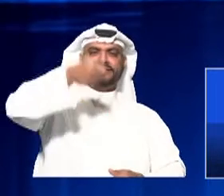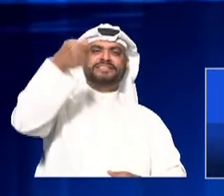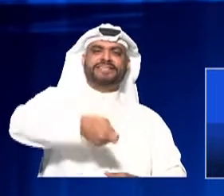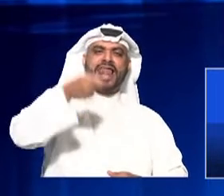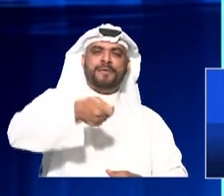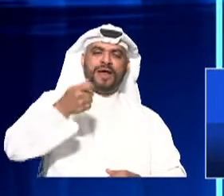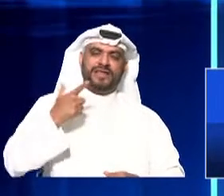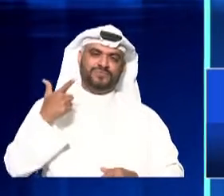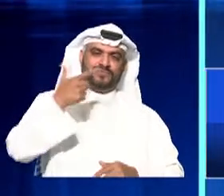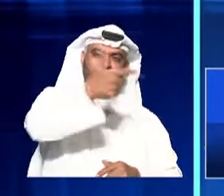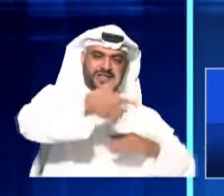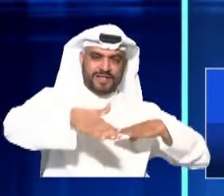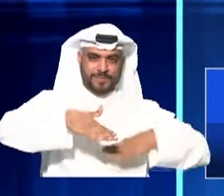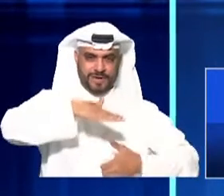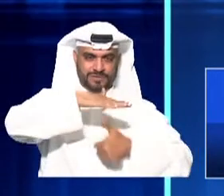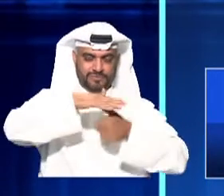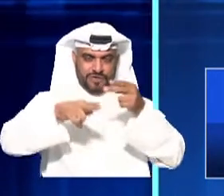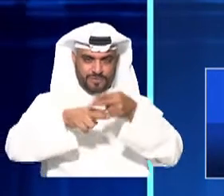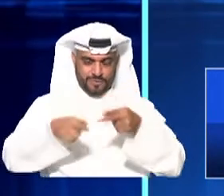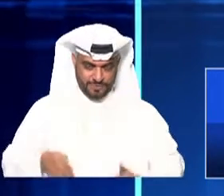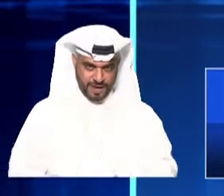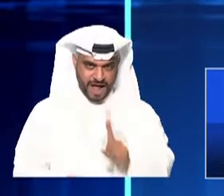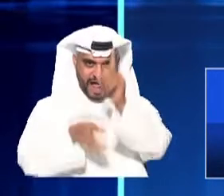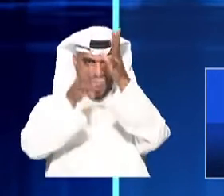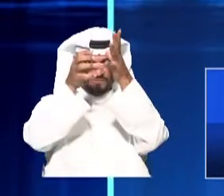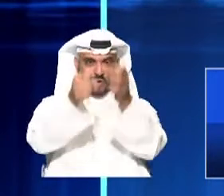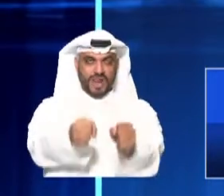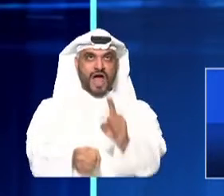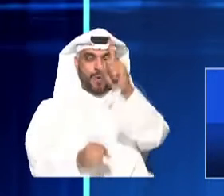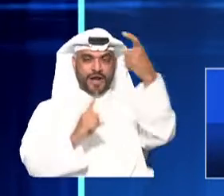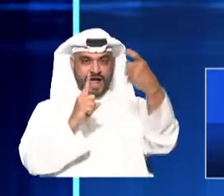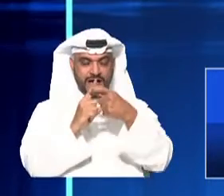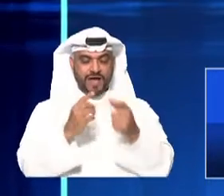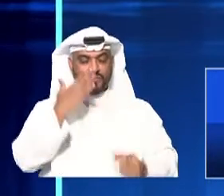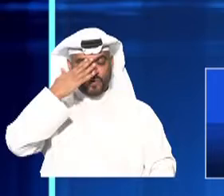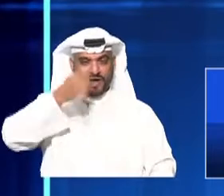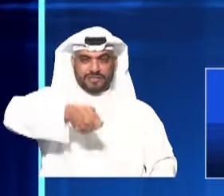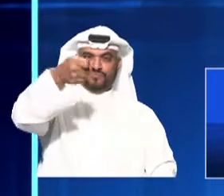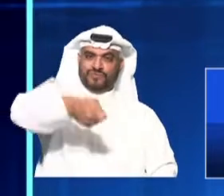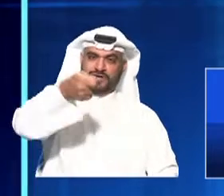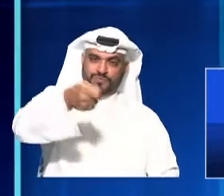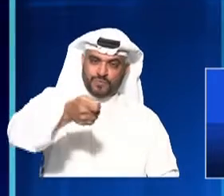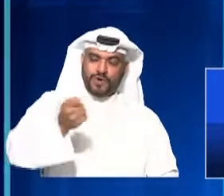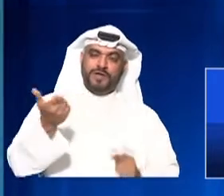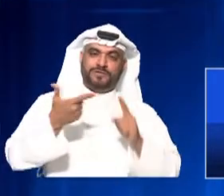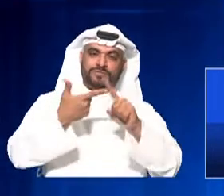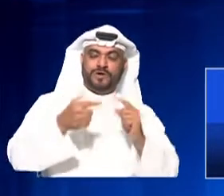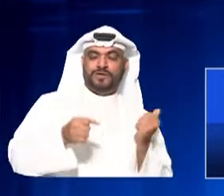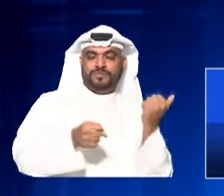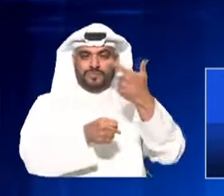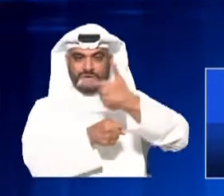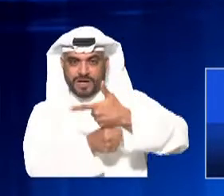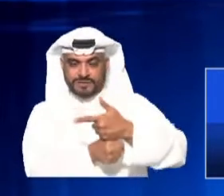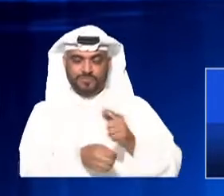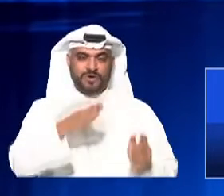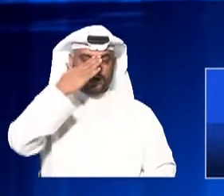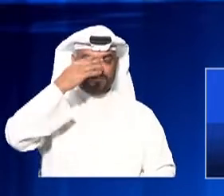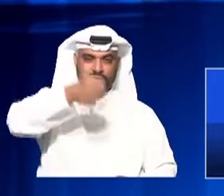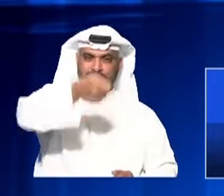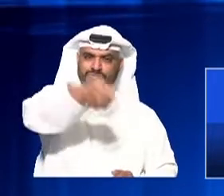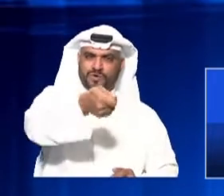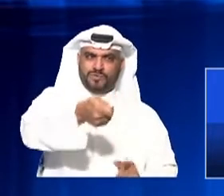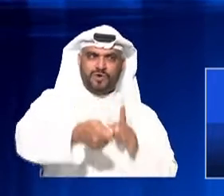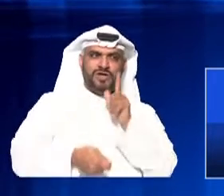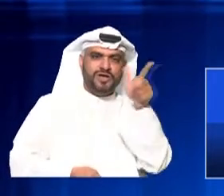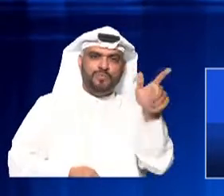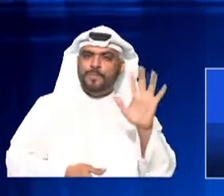أمير البلاد الشيخ نواف الأحمد الجابر الصباح حفظه الله ورعاه، وتحيات سمو نائب الأمير ولي العهد الشيخ